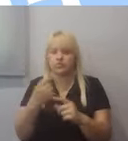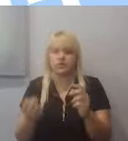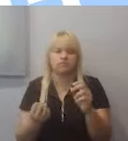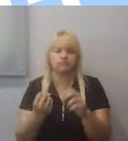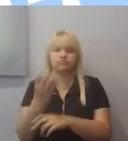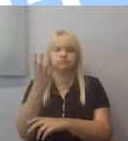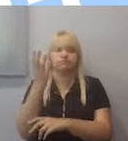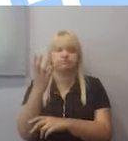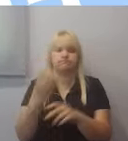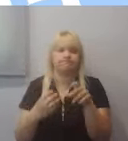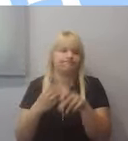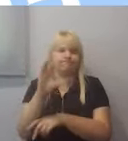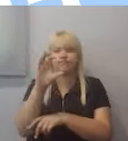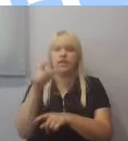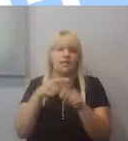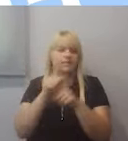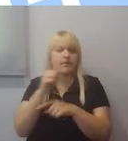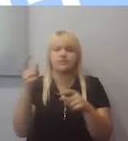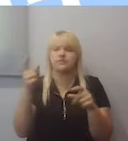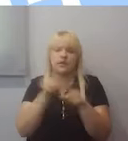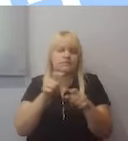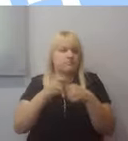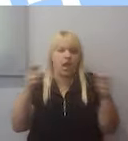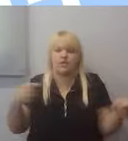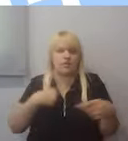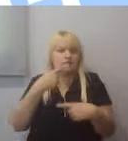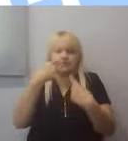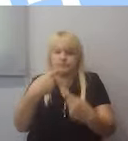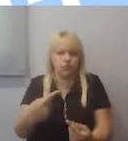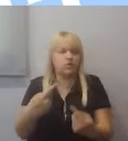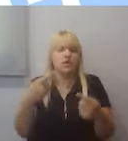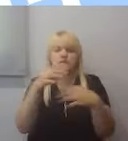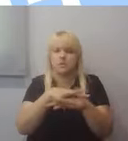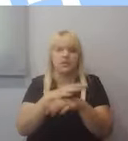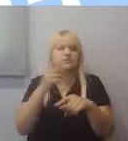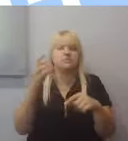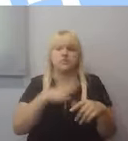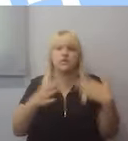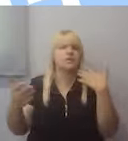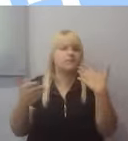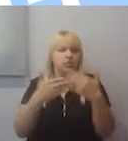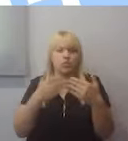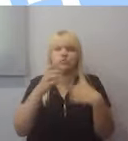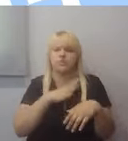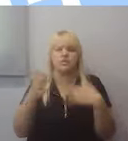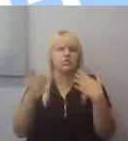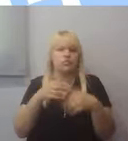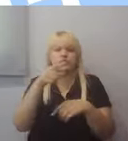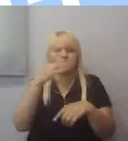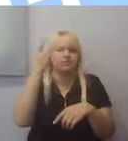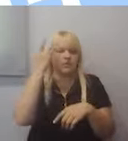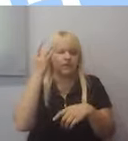sabiedrībai par to jārunā mēs bijām tuvu ļoti tuvu šādam principa ieslēgšanai